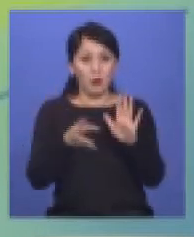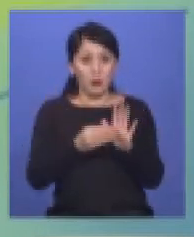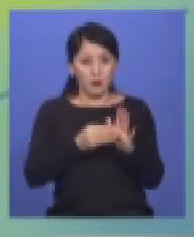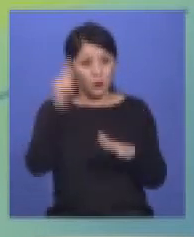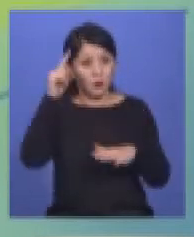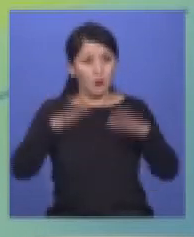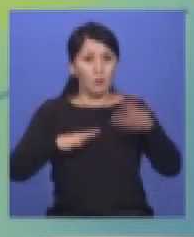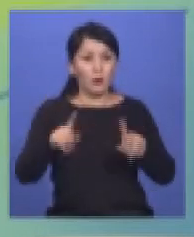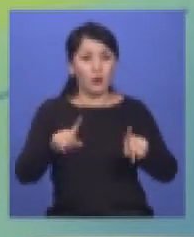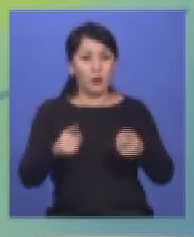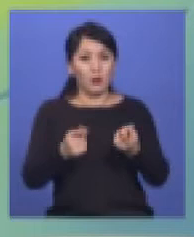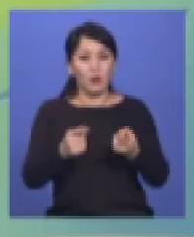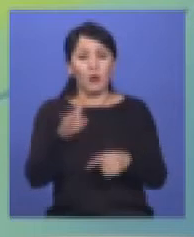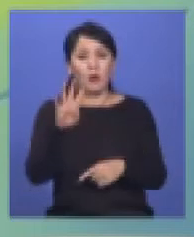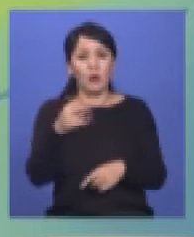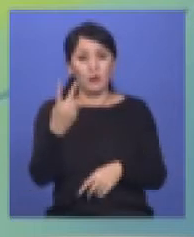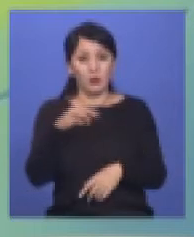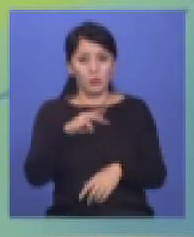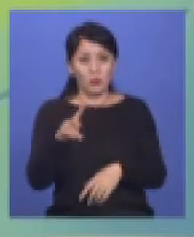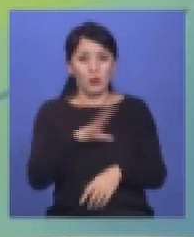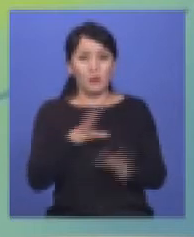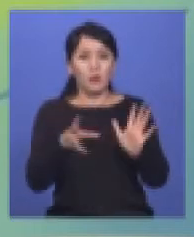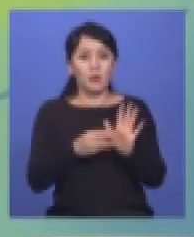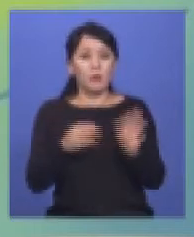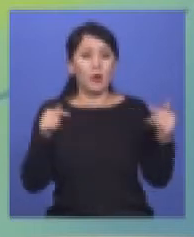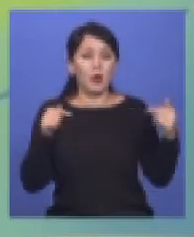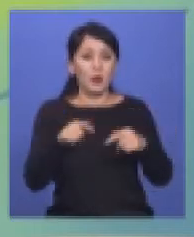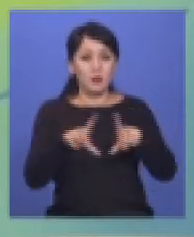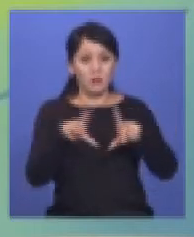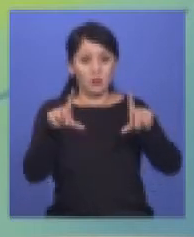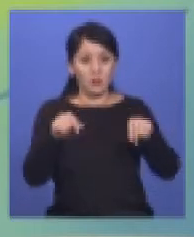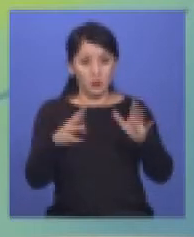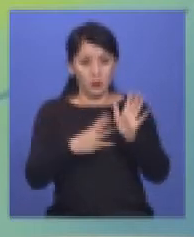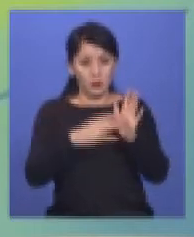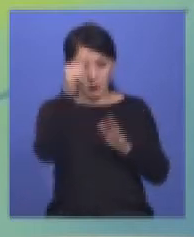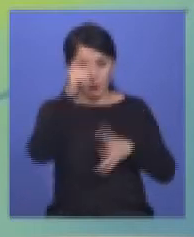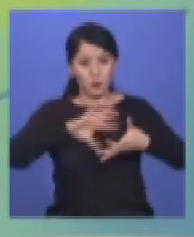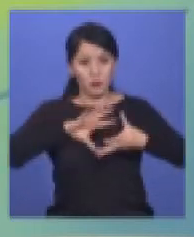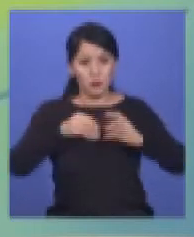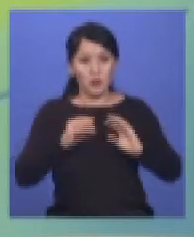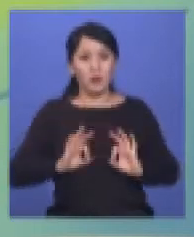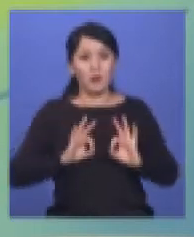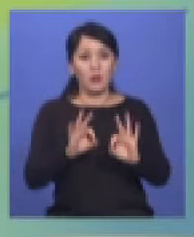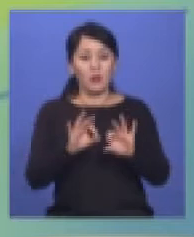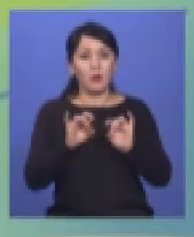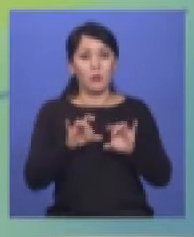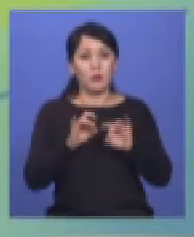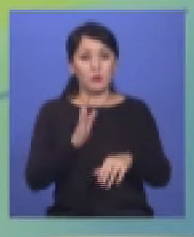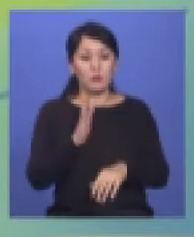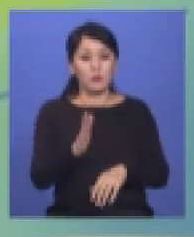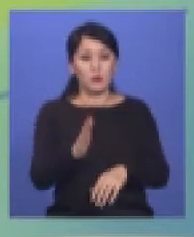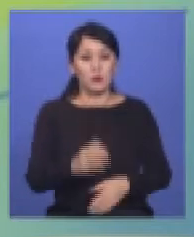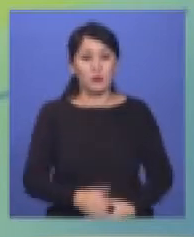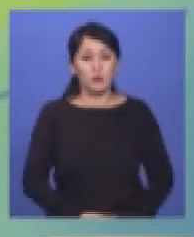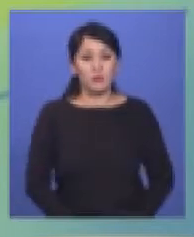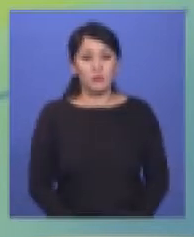күдікпен ұсталды. Шығын соммасы 420 миллион теңге. Сыбайлас жемқорлыққа қарсы ведомство 9 айдың қорытындысын жариялады. Тақырыпты